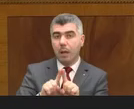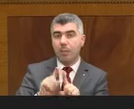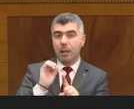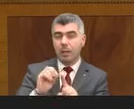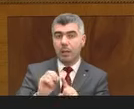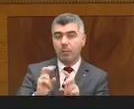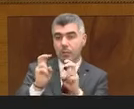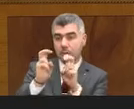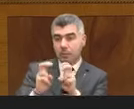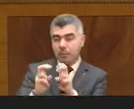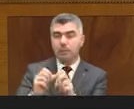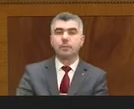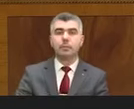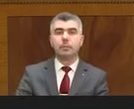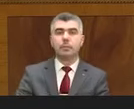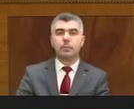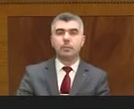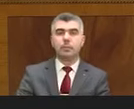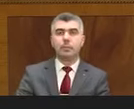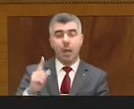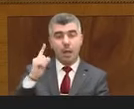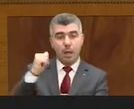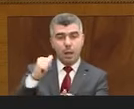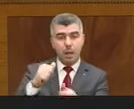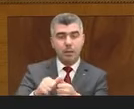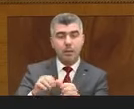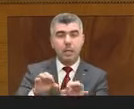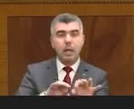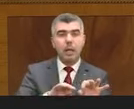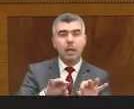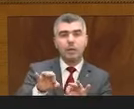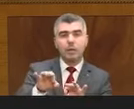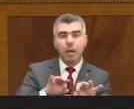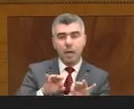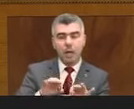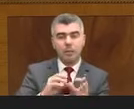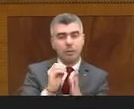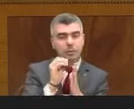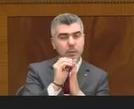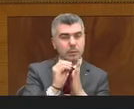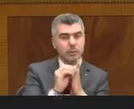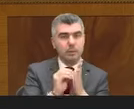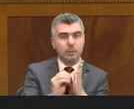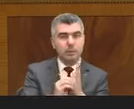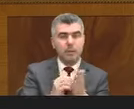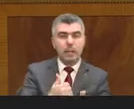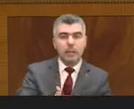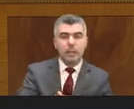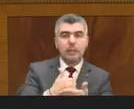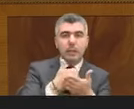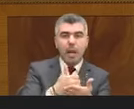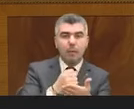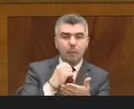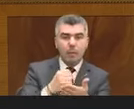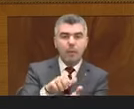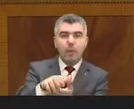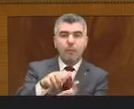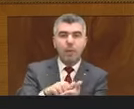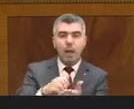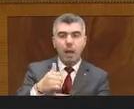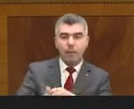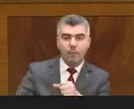التأثير كبير. فبغيت غير نذكر بأهم الإجراءات اللي يعني دعم سلاسل سلاسل الإنتاج الفلاحي في هذه